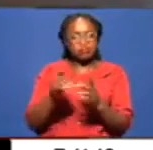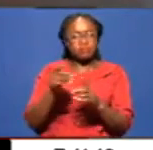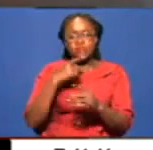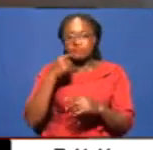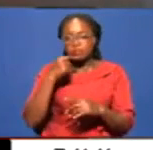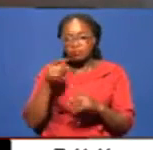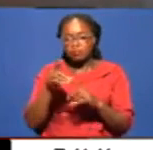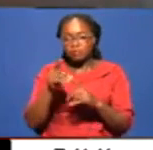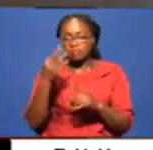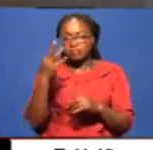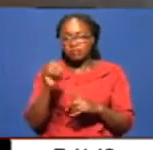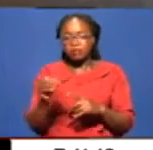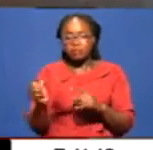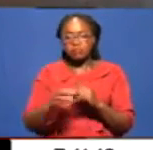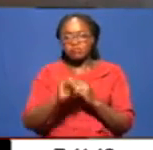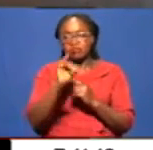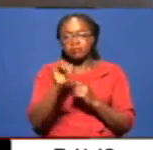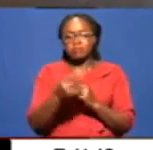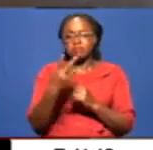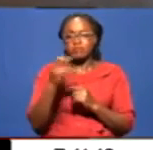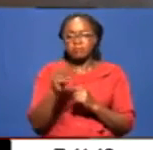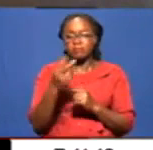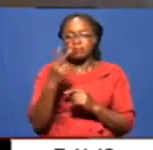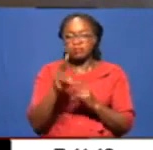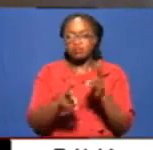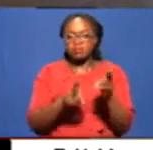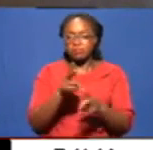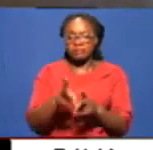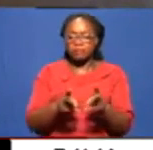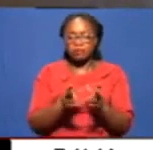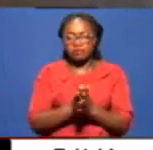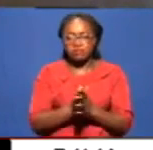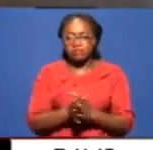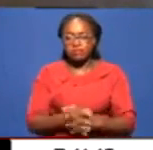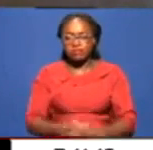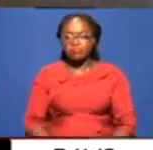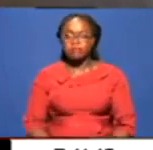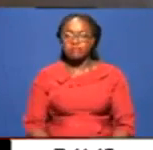Januari mwaka huu. Nikiripotia Darubini, jina langu Sarafina Robi.